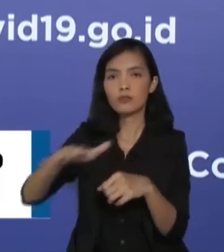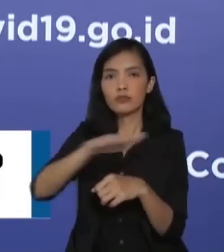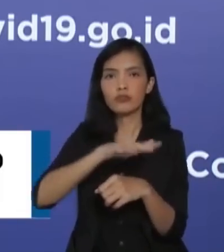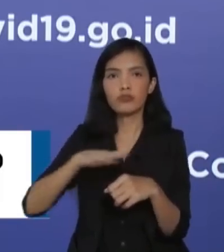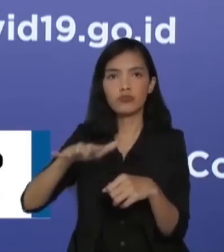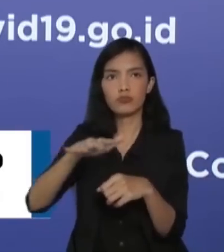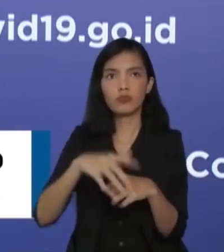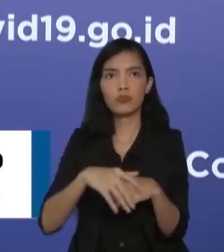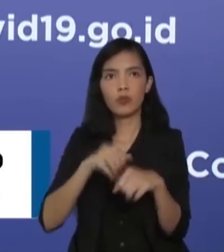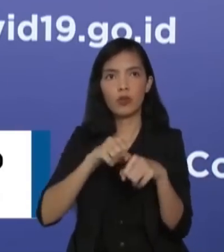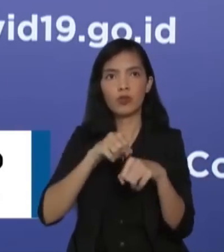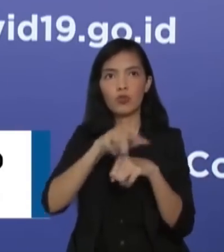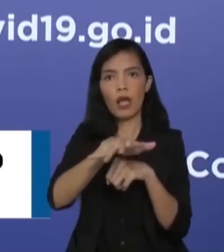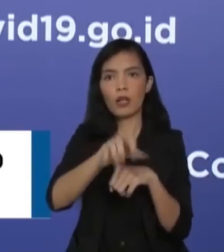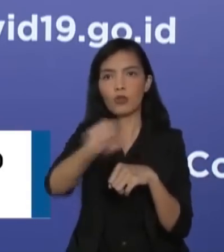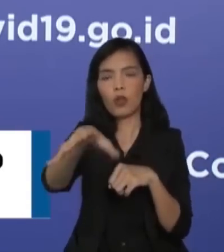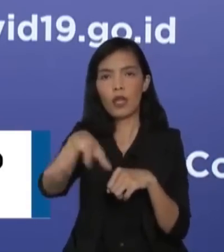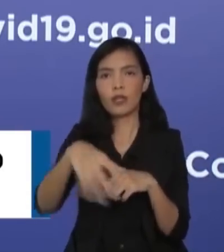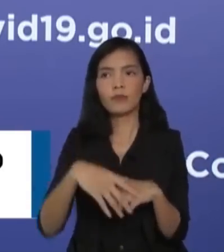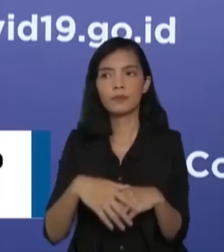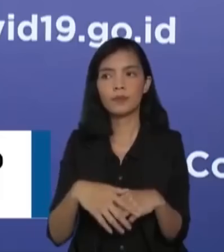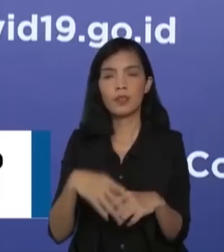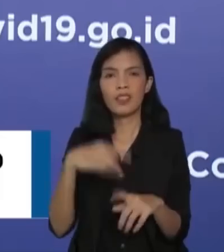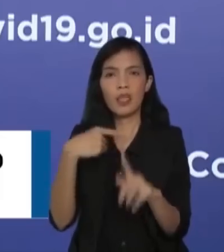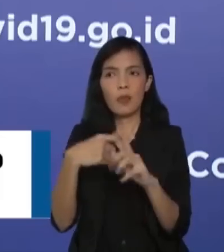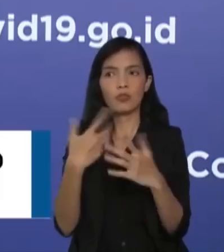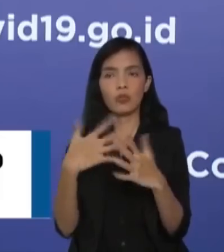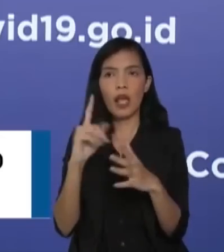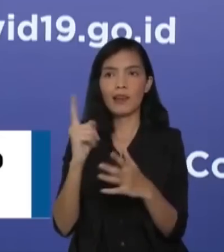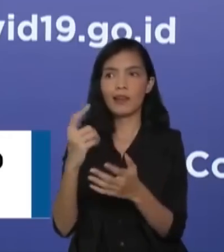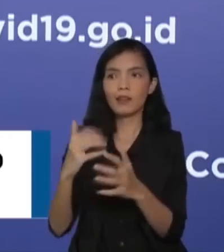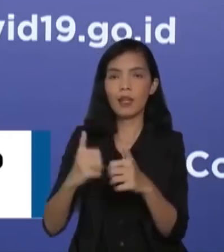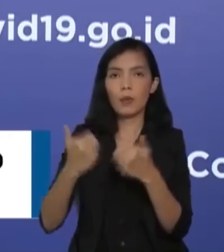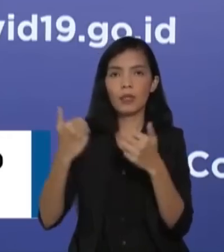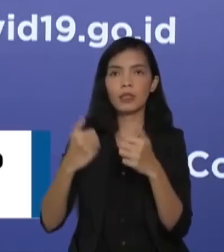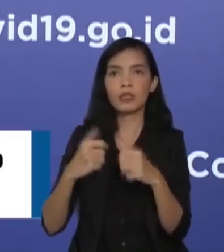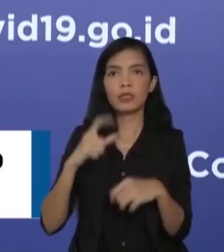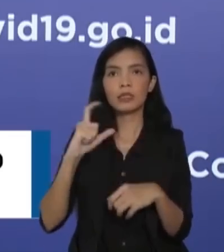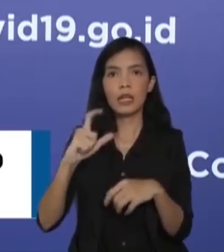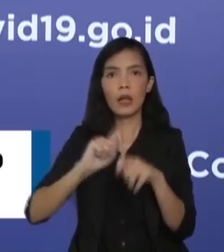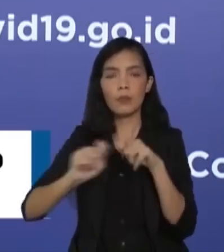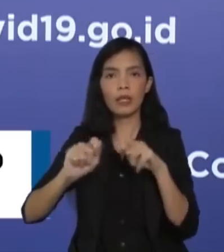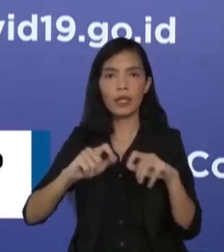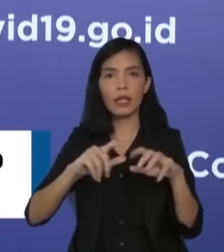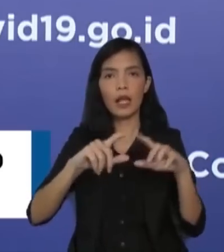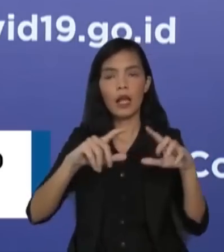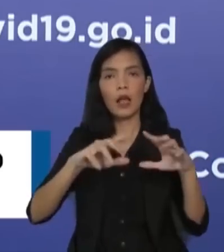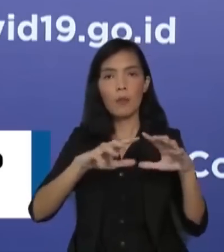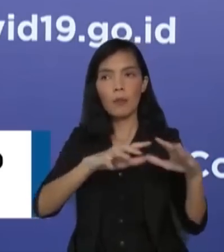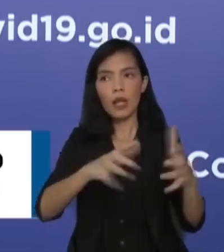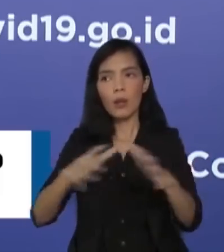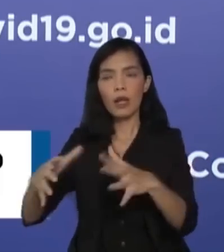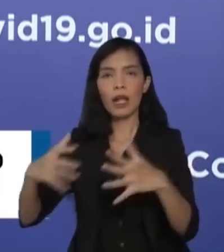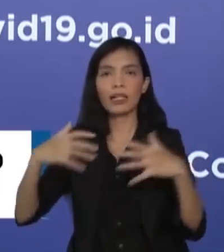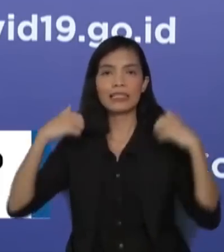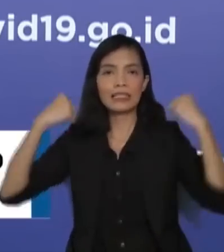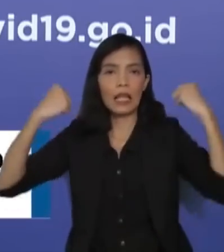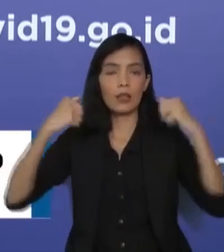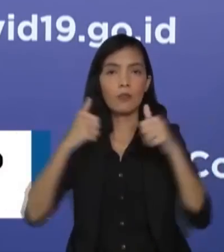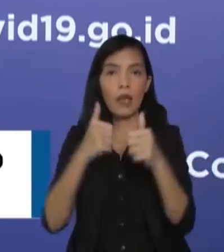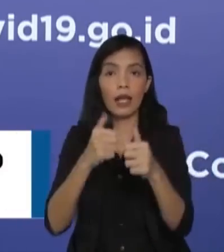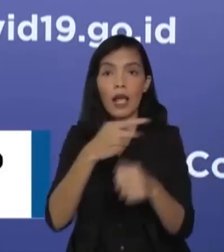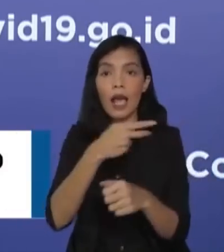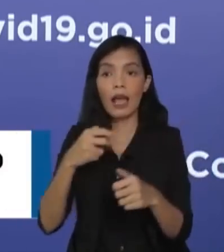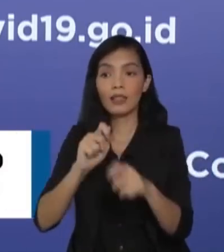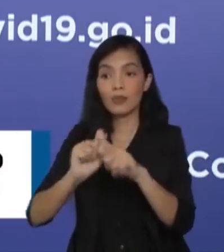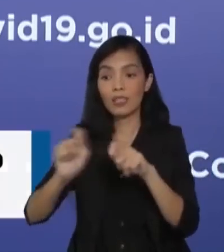itu kami sudah memperoleh juga yang namanya CPAB, cara pembuatan alat kesehatan yang baik, sehingga